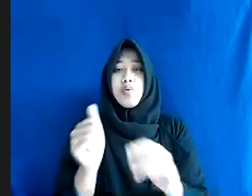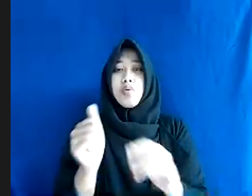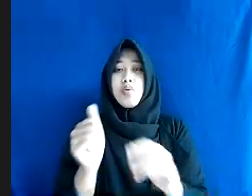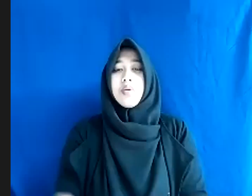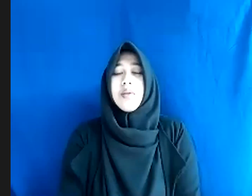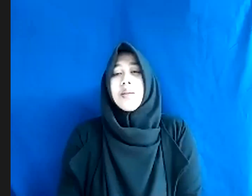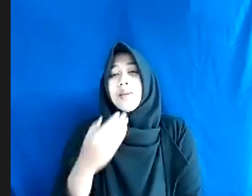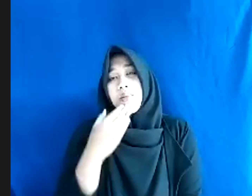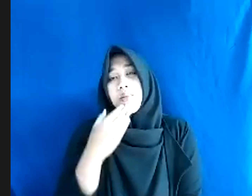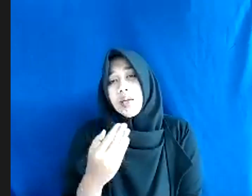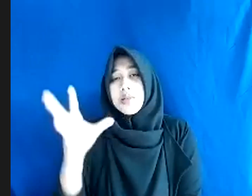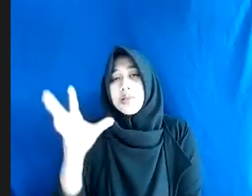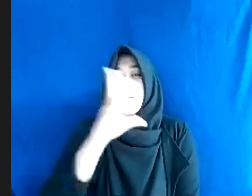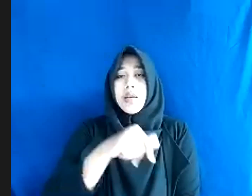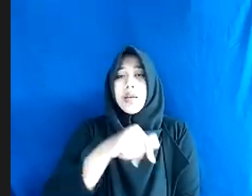kita